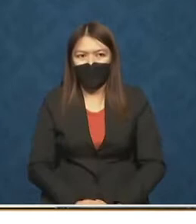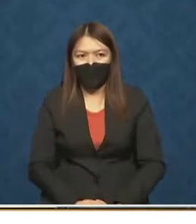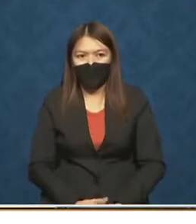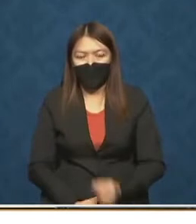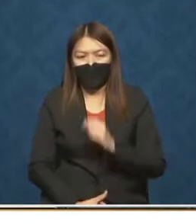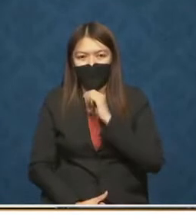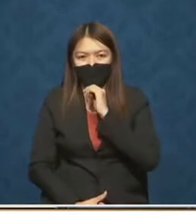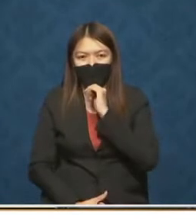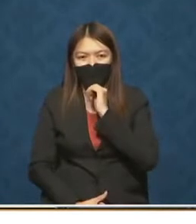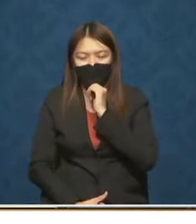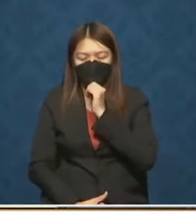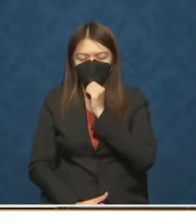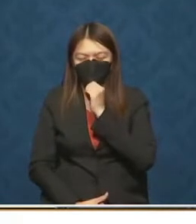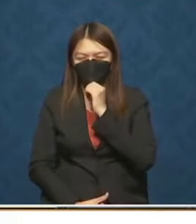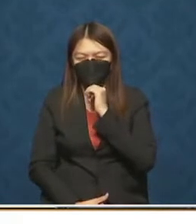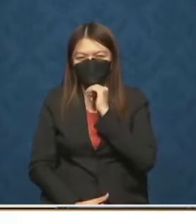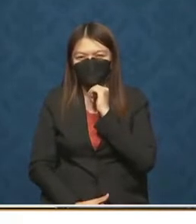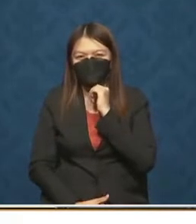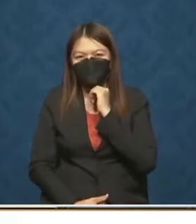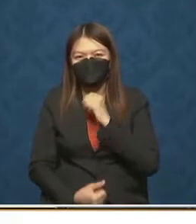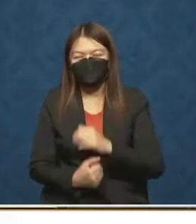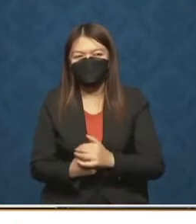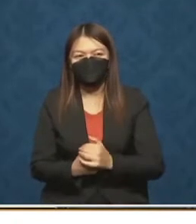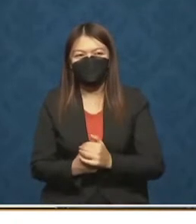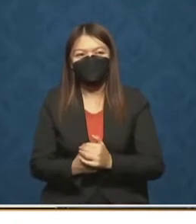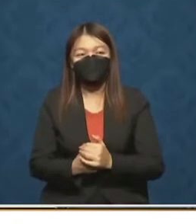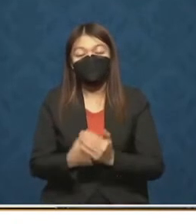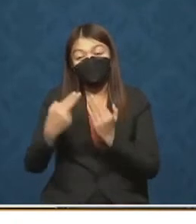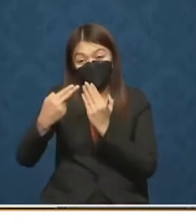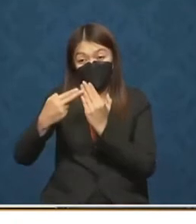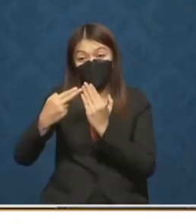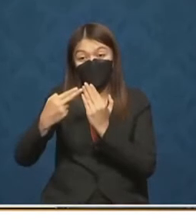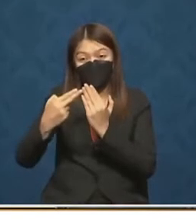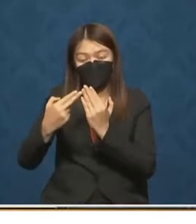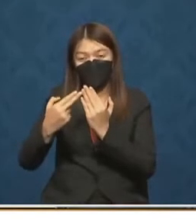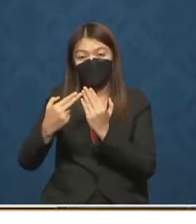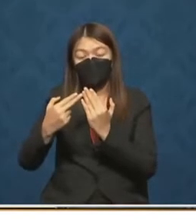ด้